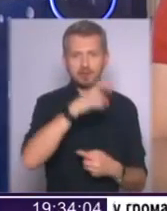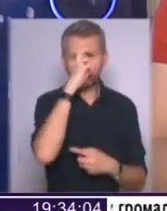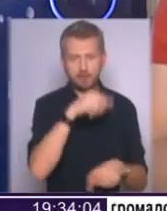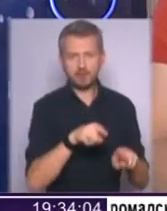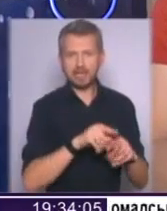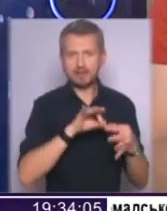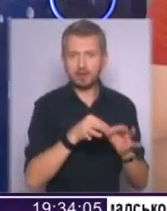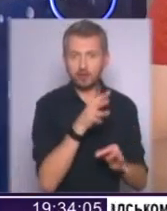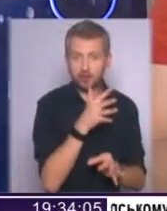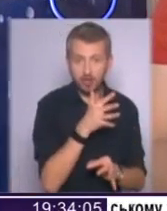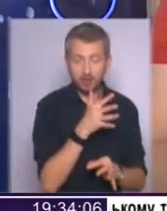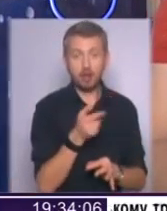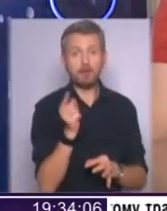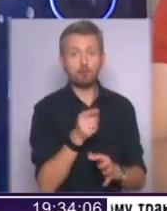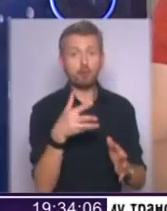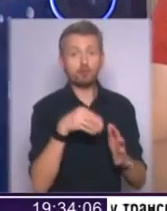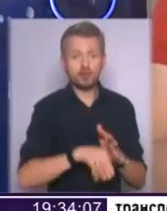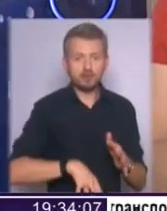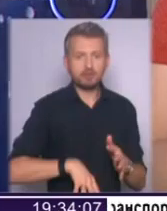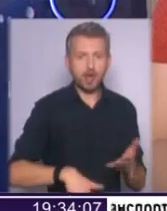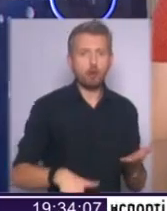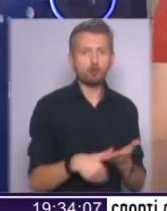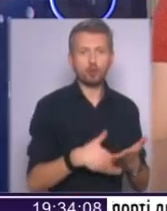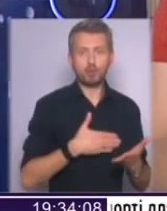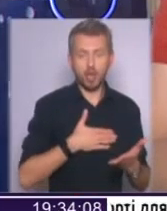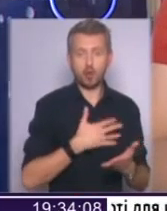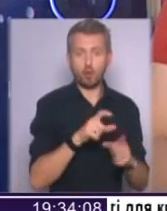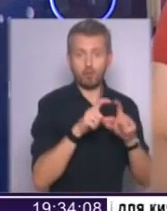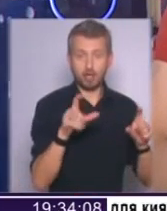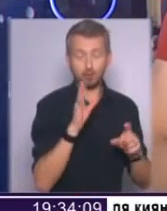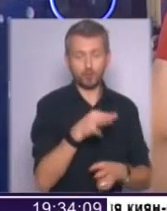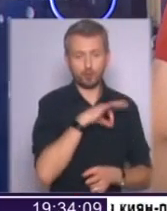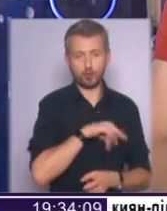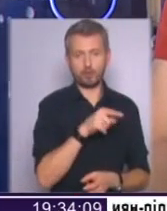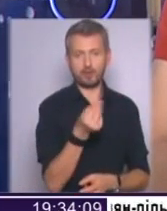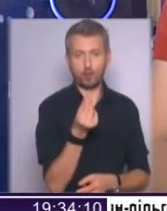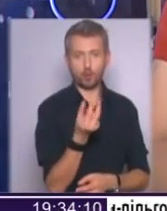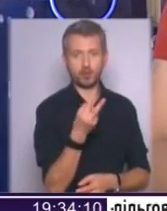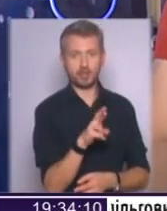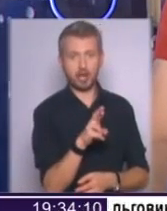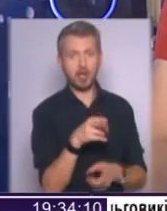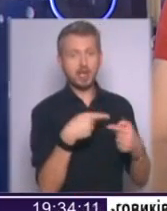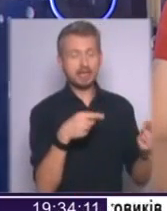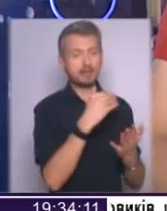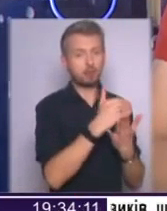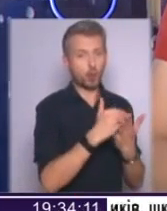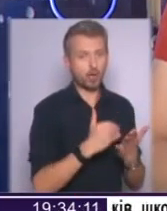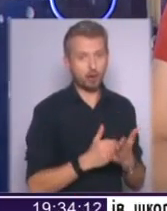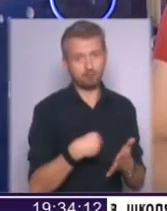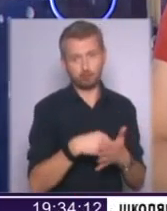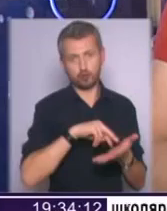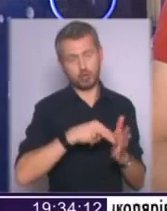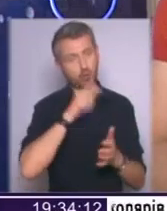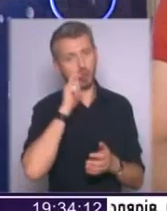ми будемо, в тому числі за рахунок моєї компанії, яку ми націоналізували, будемо використовувати ці кошти для різних програм бюджету